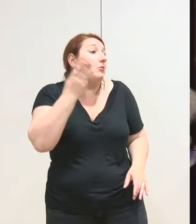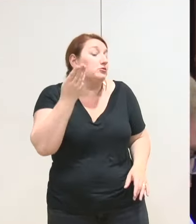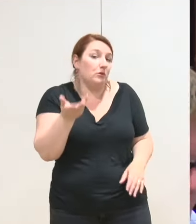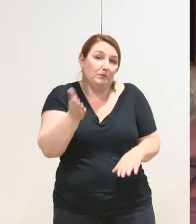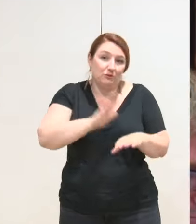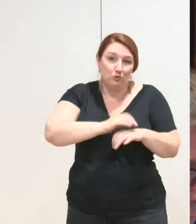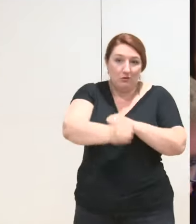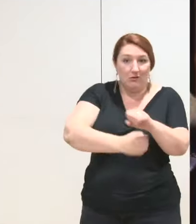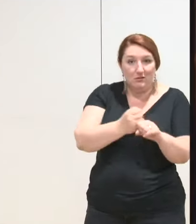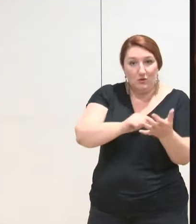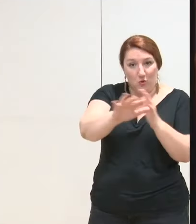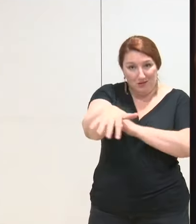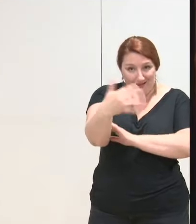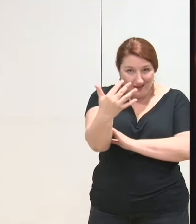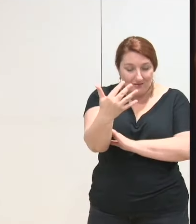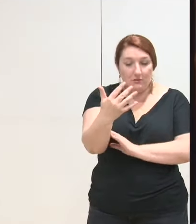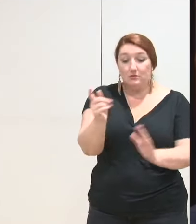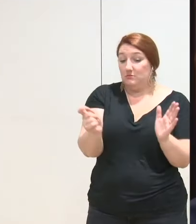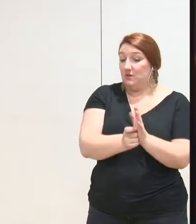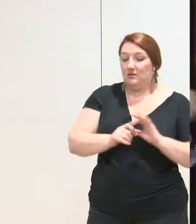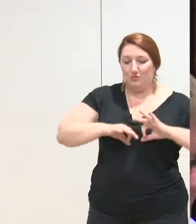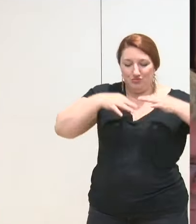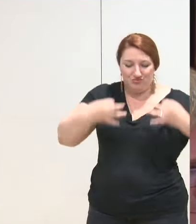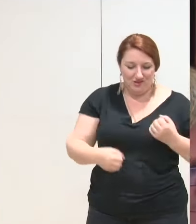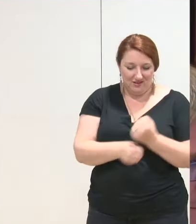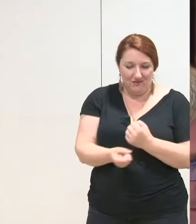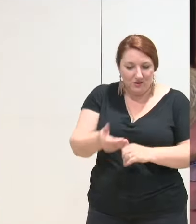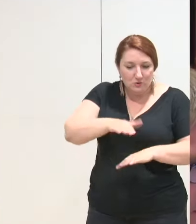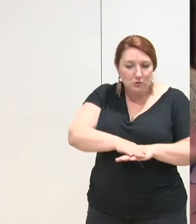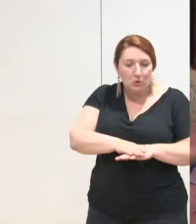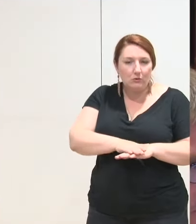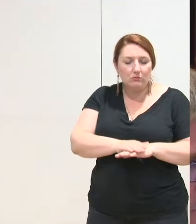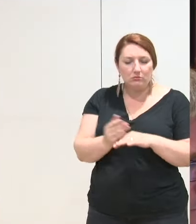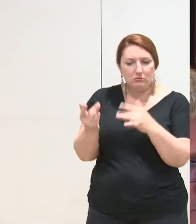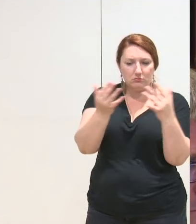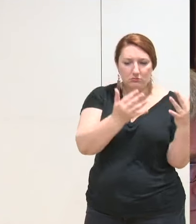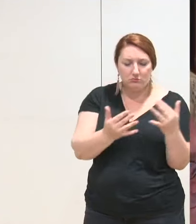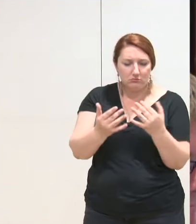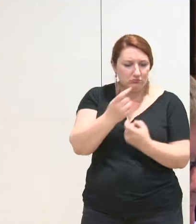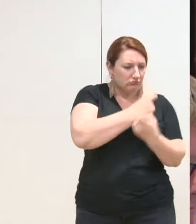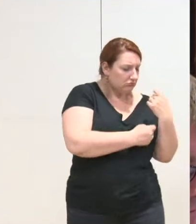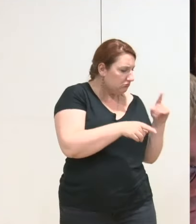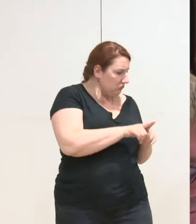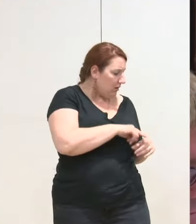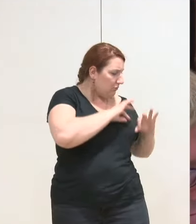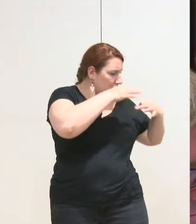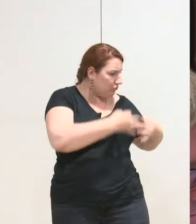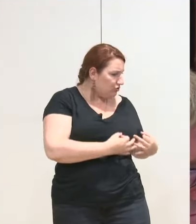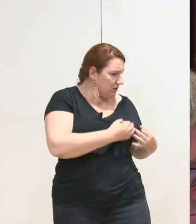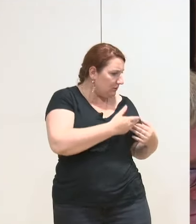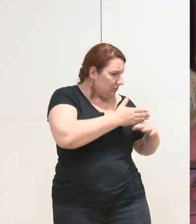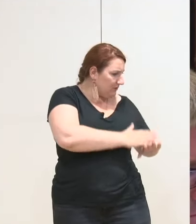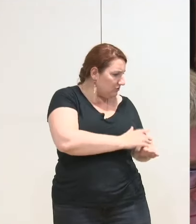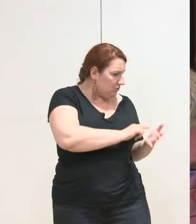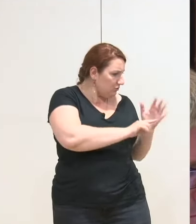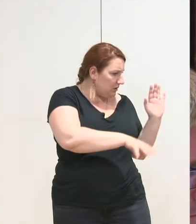en 2015 au moment du travail du budget le chiffre de cette soute revenir au niveau du budget prévisionnel de 2014 soit il